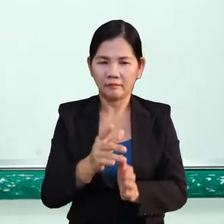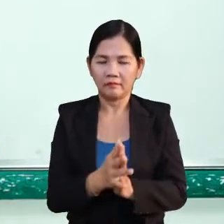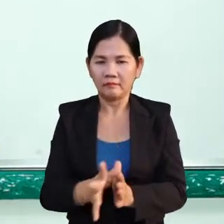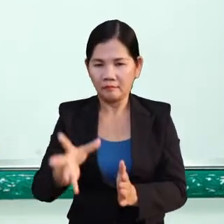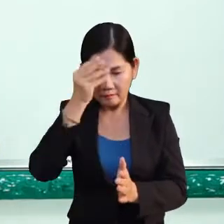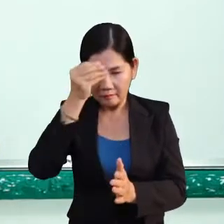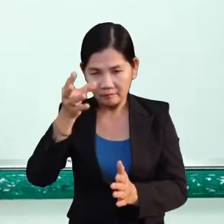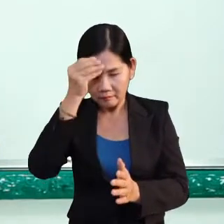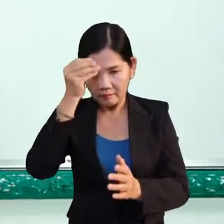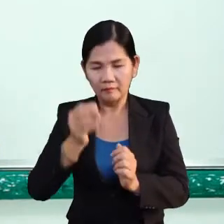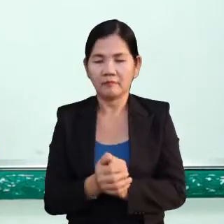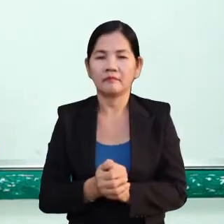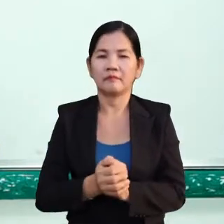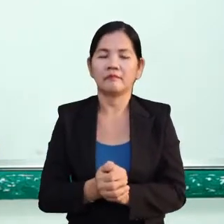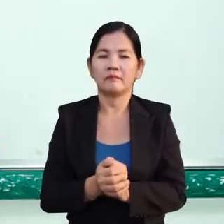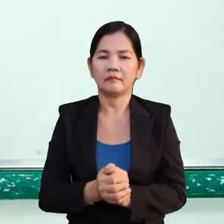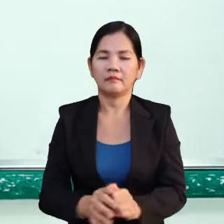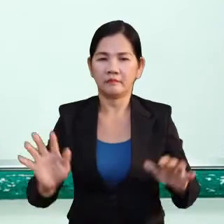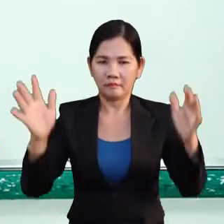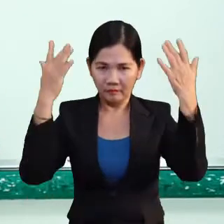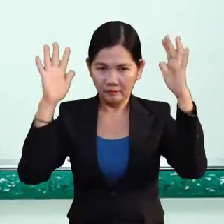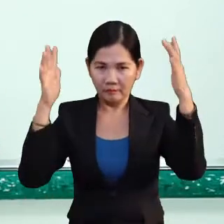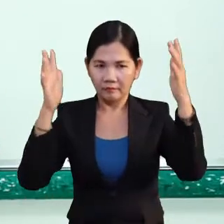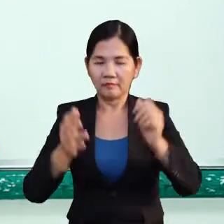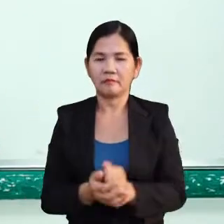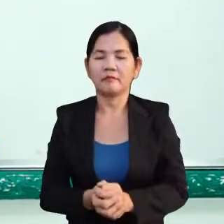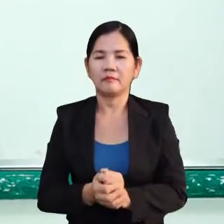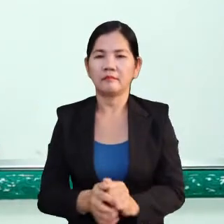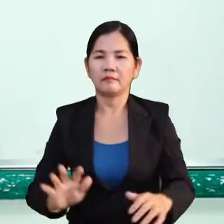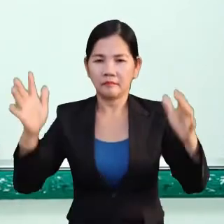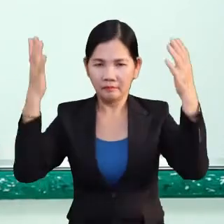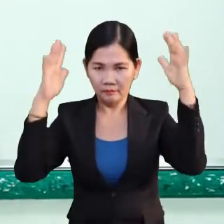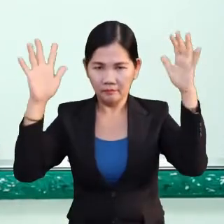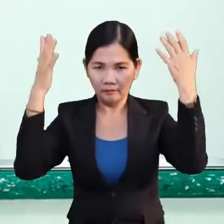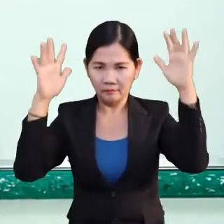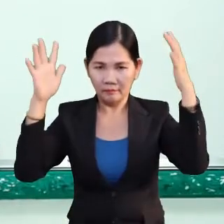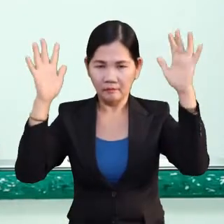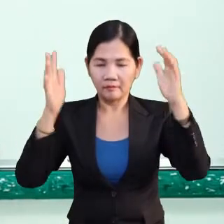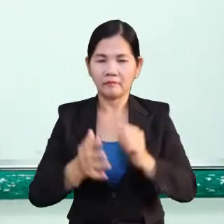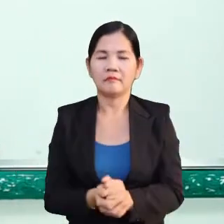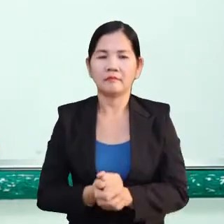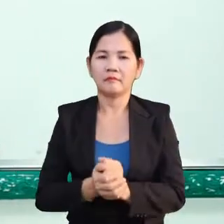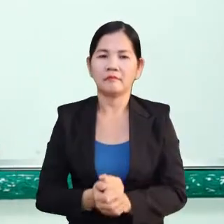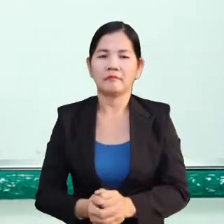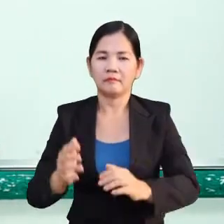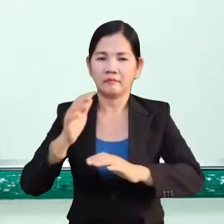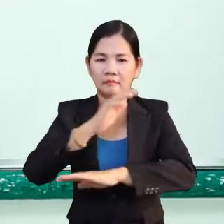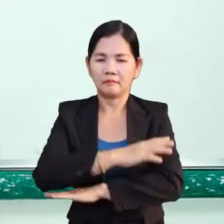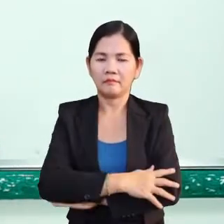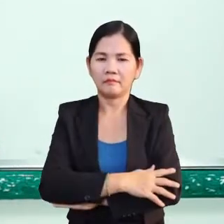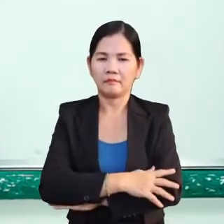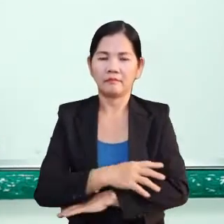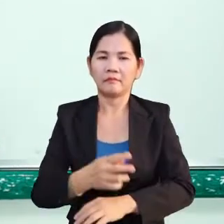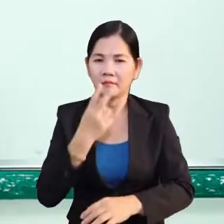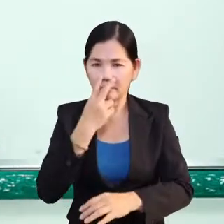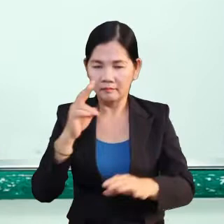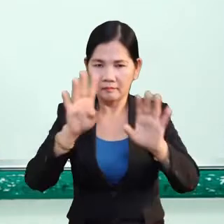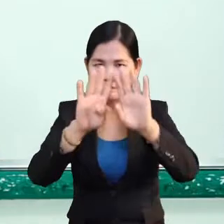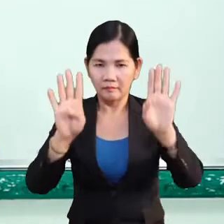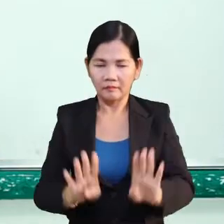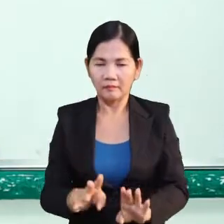ន្តកូនដាក់កូនតែដៃម្ដងកូន2ដងកូនដាក់ដៃលើតុកឲ្យកូនបានមកមើលក្តារ